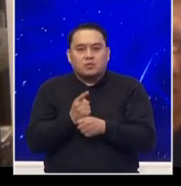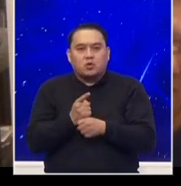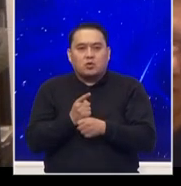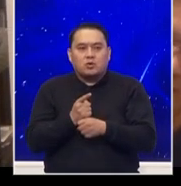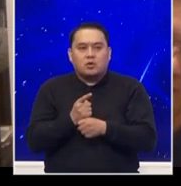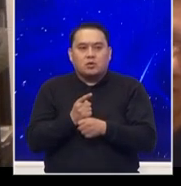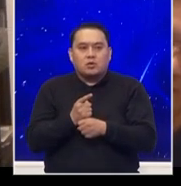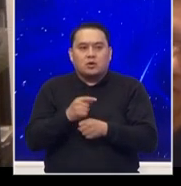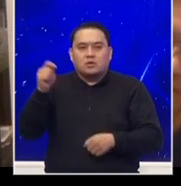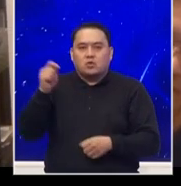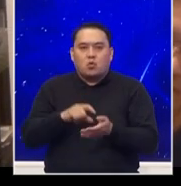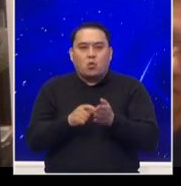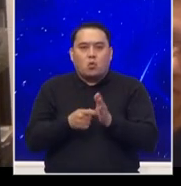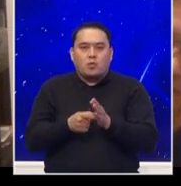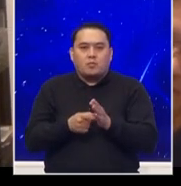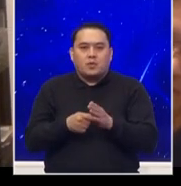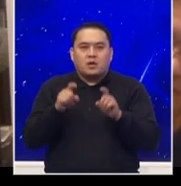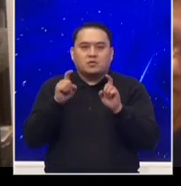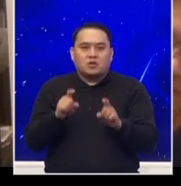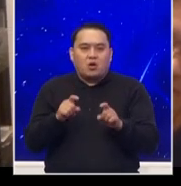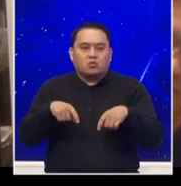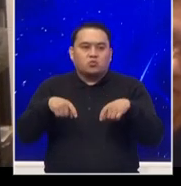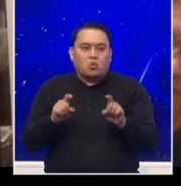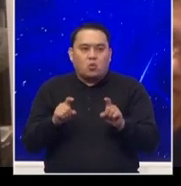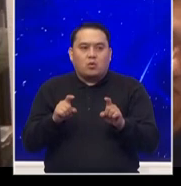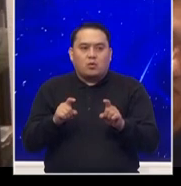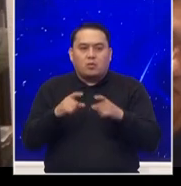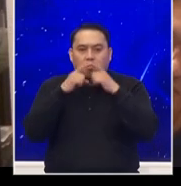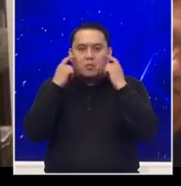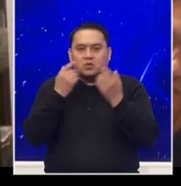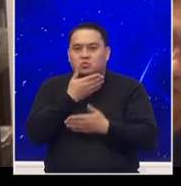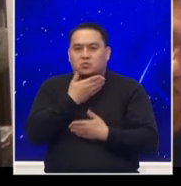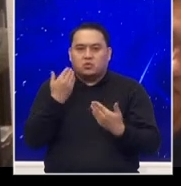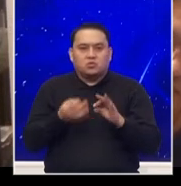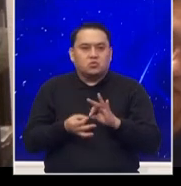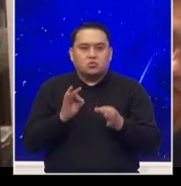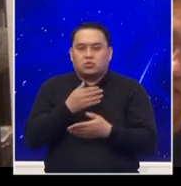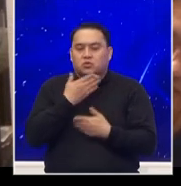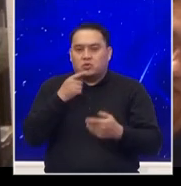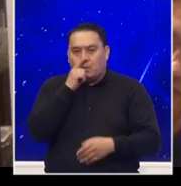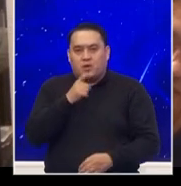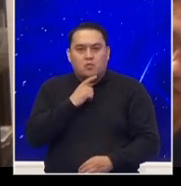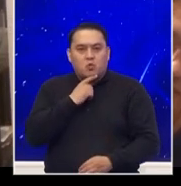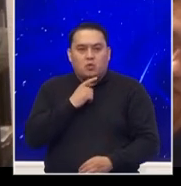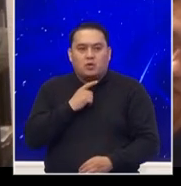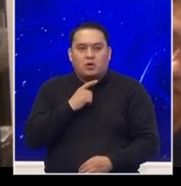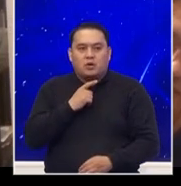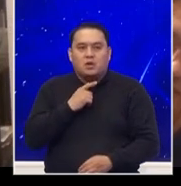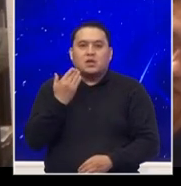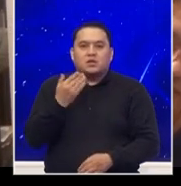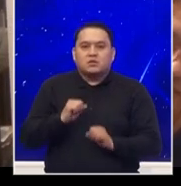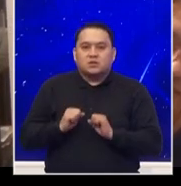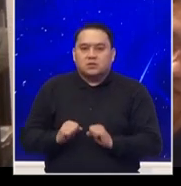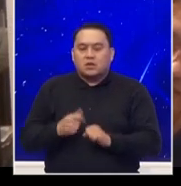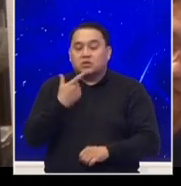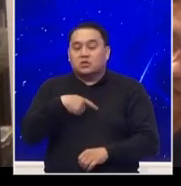здесь, вот захожу в офисы, да, в лифт сажу, вот многие не надевают маску. Почему так сложно надеть? Я не могу понять. Здесь вы защищаете не